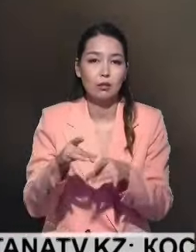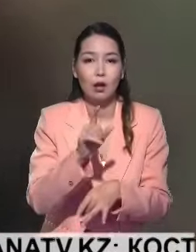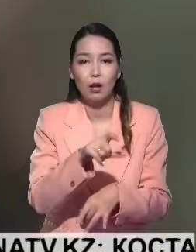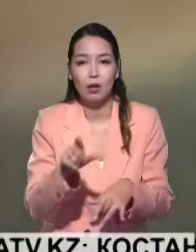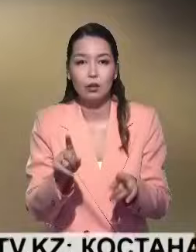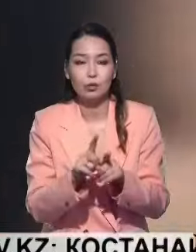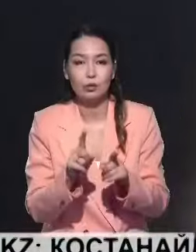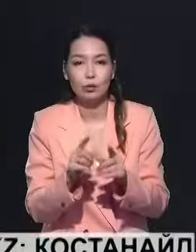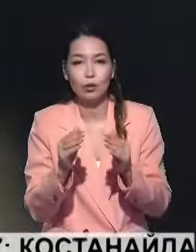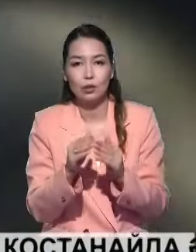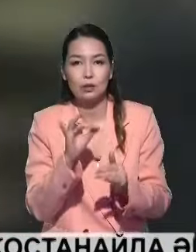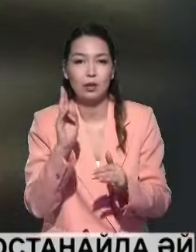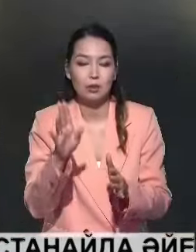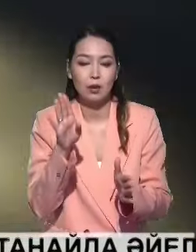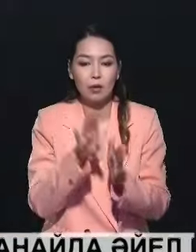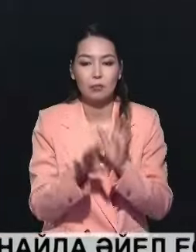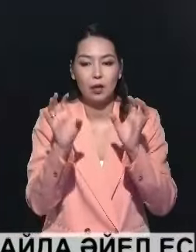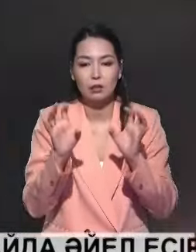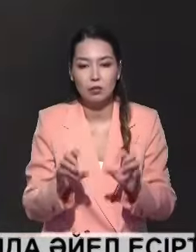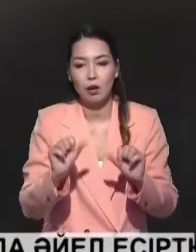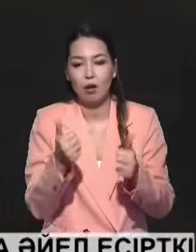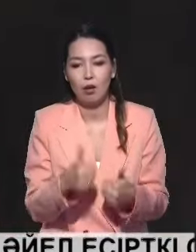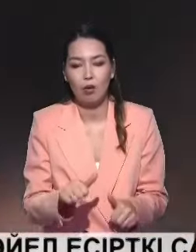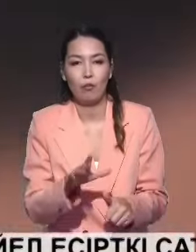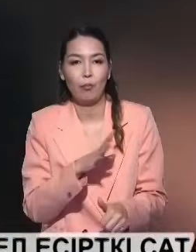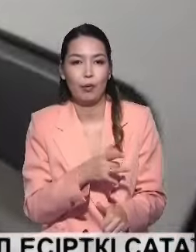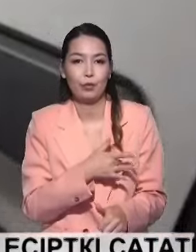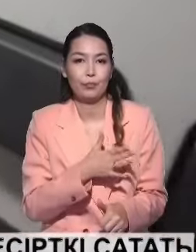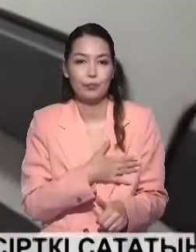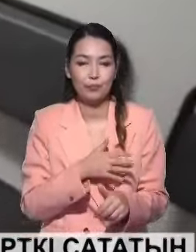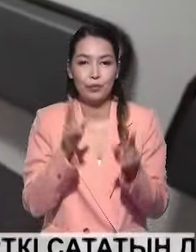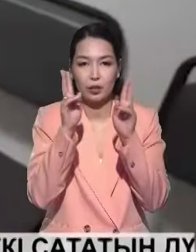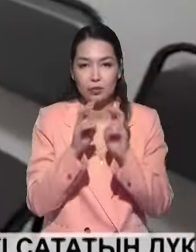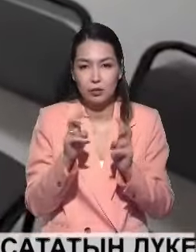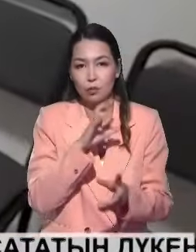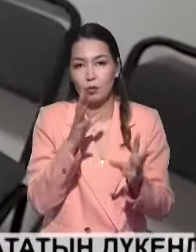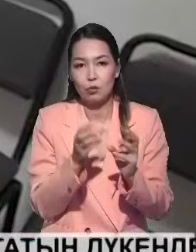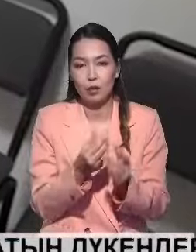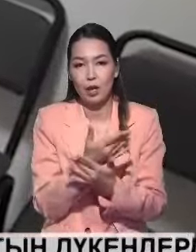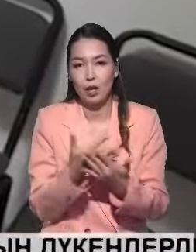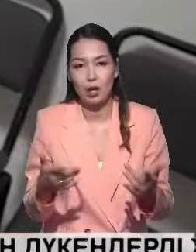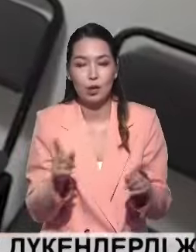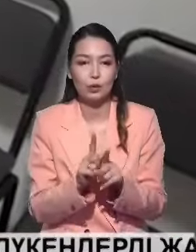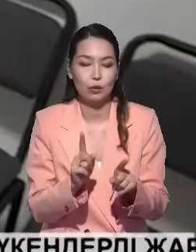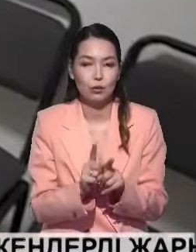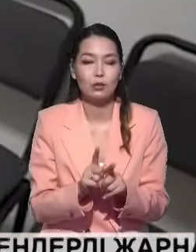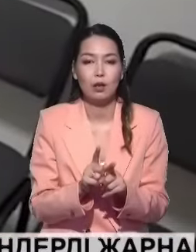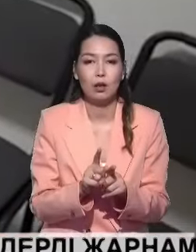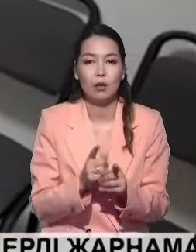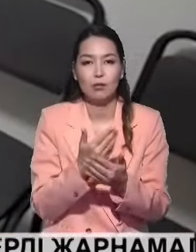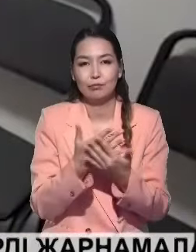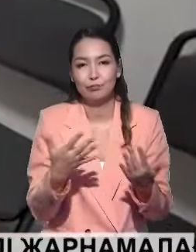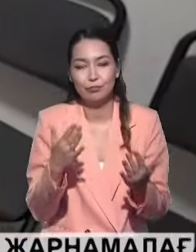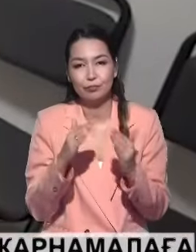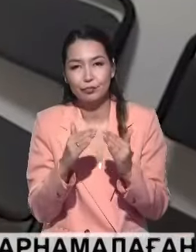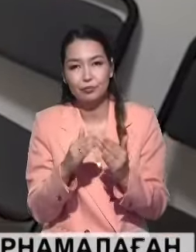адамдардың мүліктері мен пәтерлерін заңсыз рәсімдеумен айналысқан. Тінту іс-шараларын жүргізу барысында әртүрлі жылжымайтын мүлік пен жеке